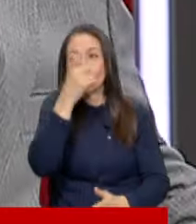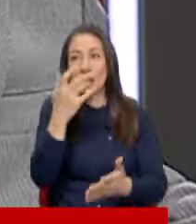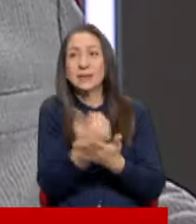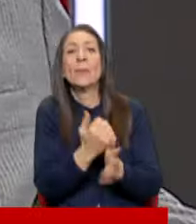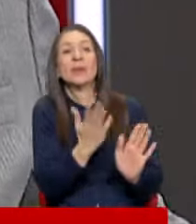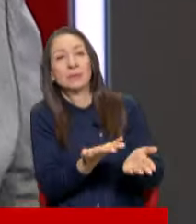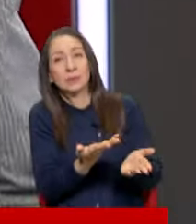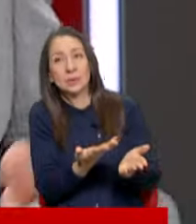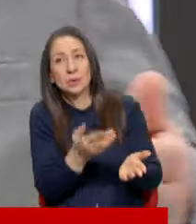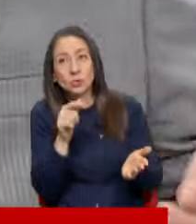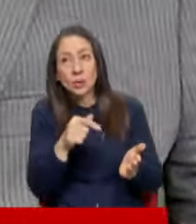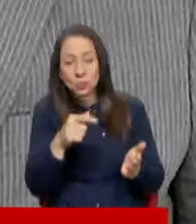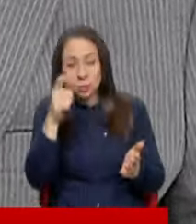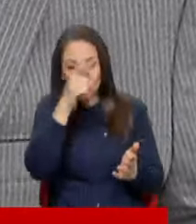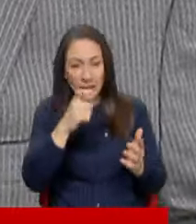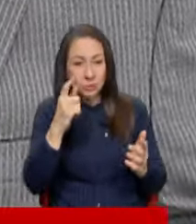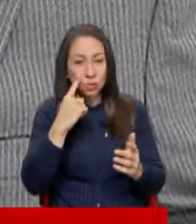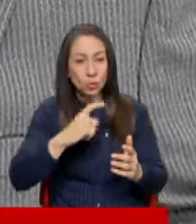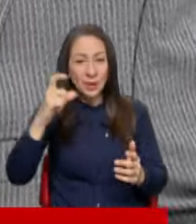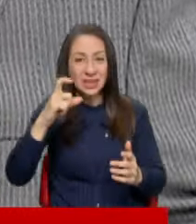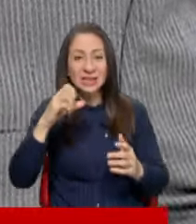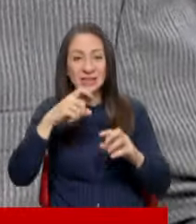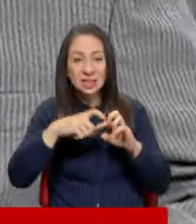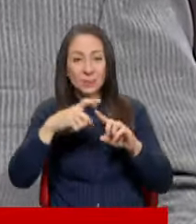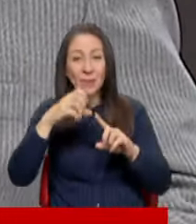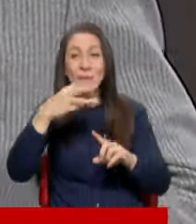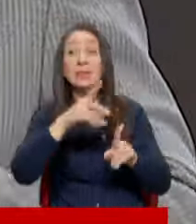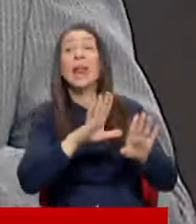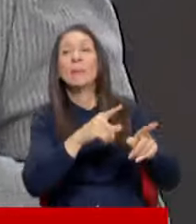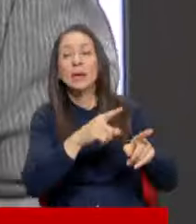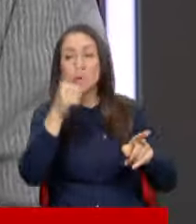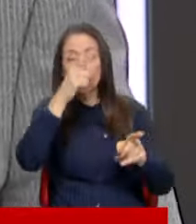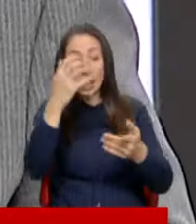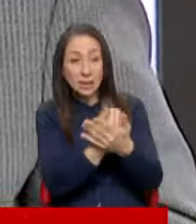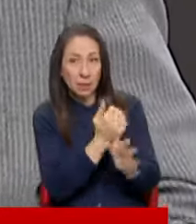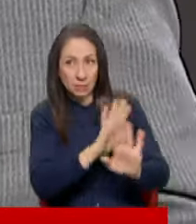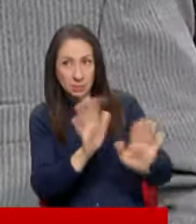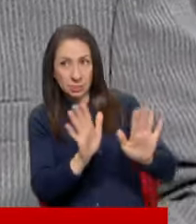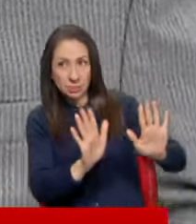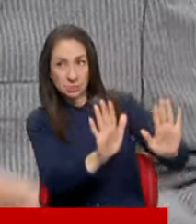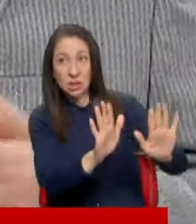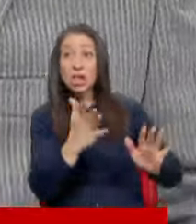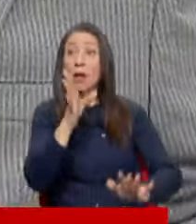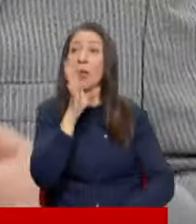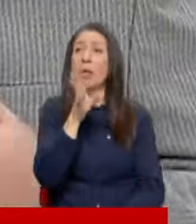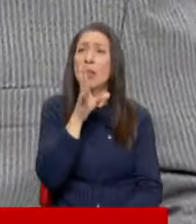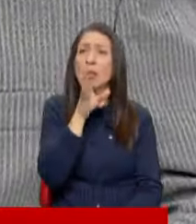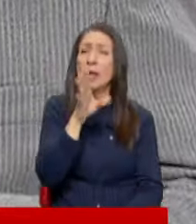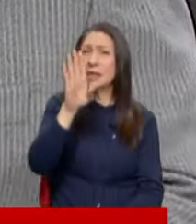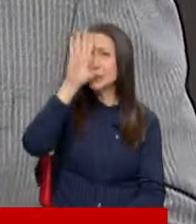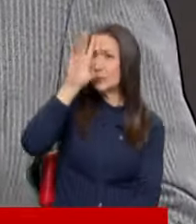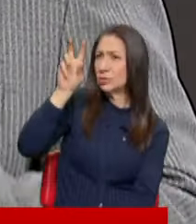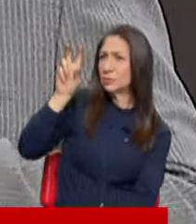kazanmadın mı şu an ülkenin Cumhurbaşkanı Recep Tayyip Erdoğan değil mi Türkiye'yi kazanmış Olmadı mı şimdi ısrarla Hala bir